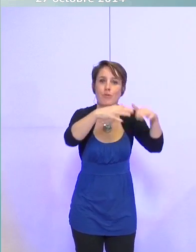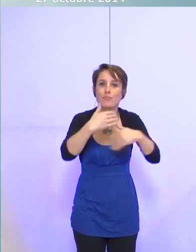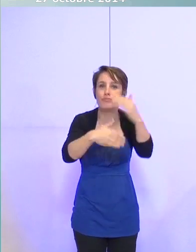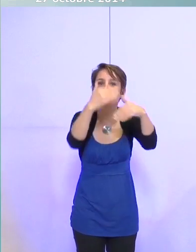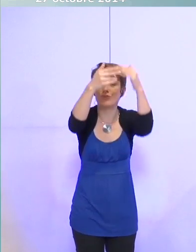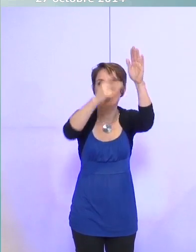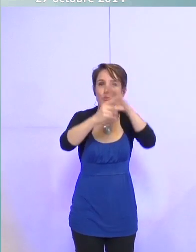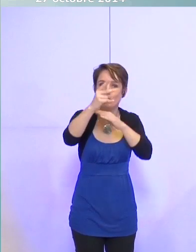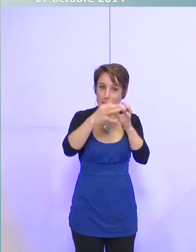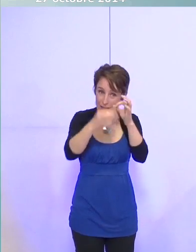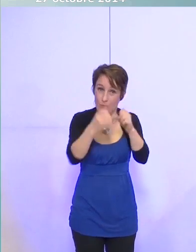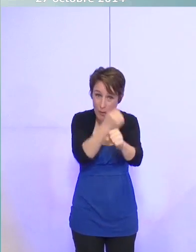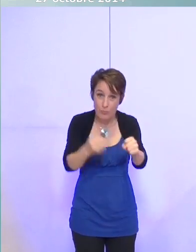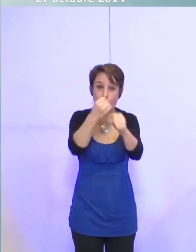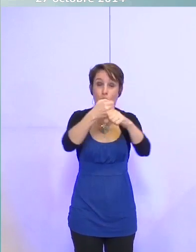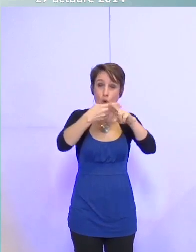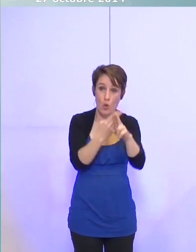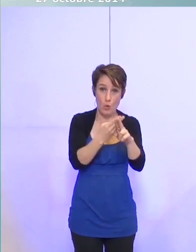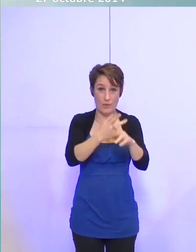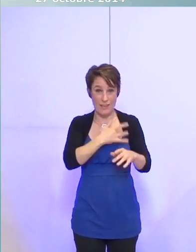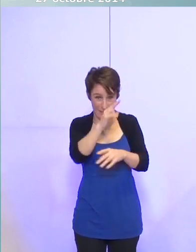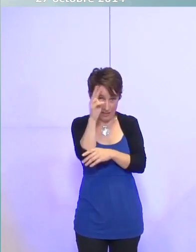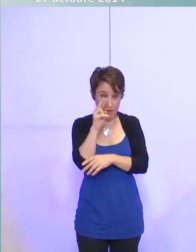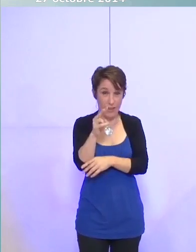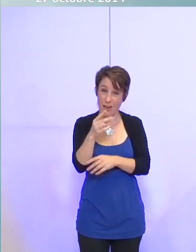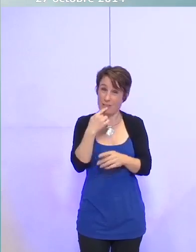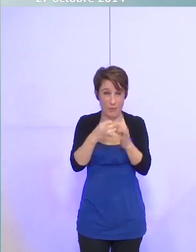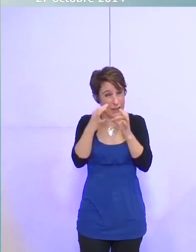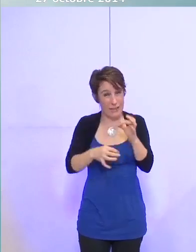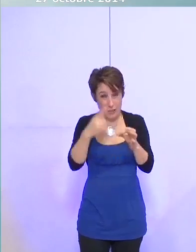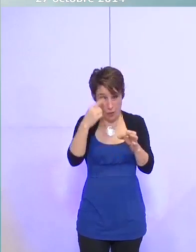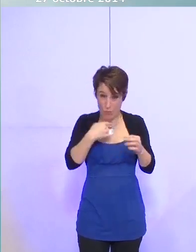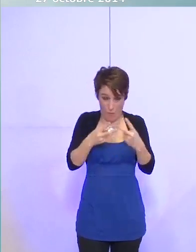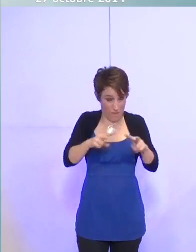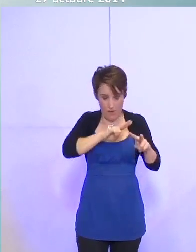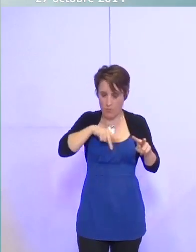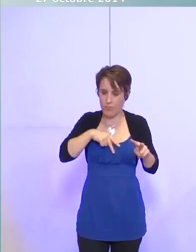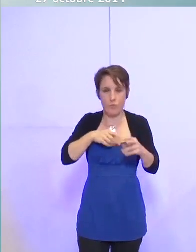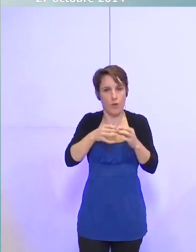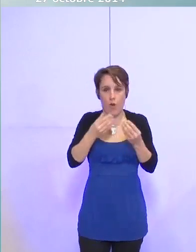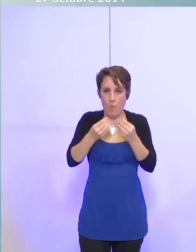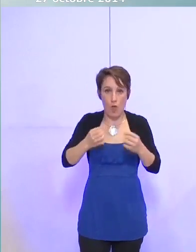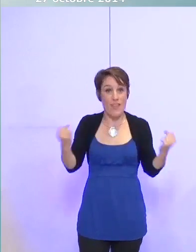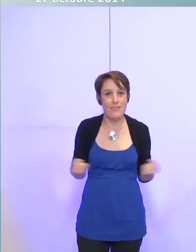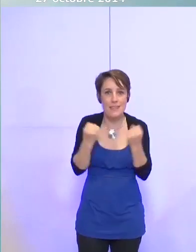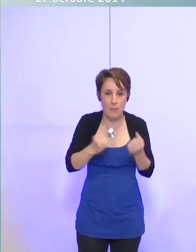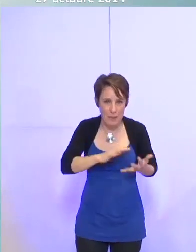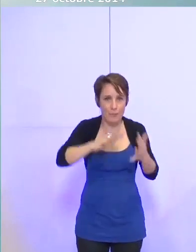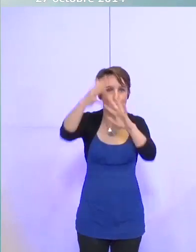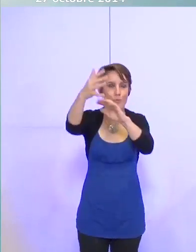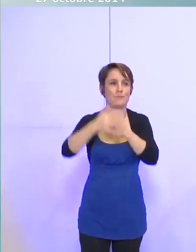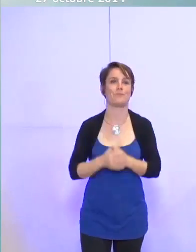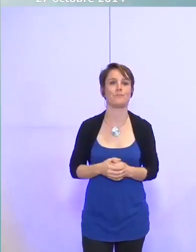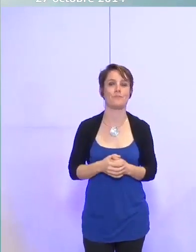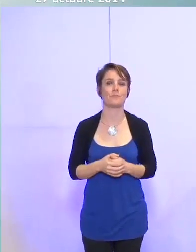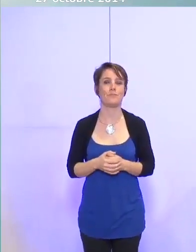général. C'est donc un vrai atout pour le dynamisme de notre territoire. La publication des données permet donc réellement à tous les